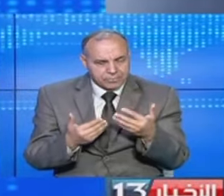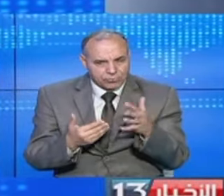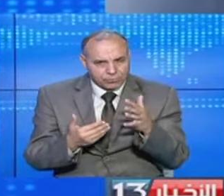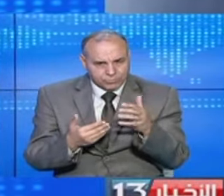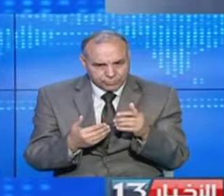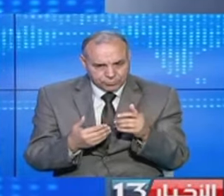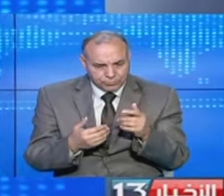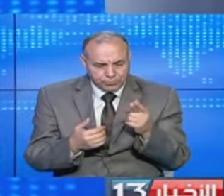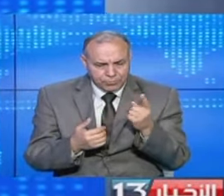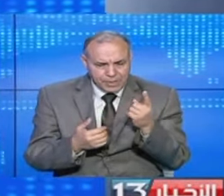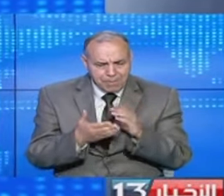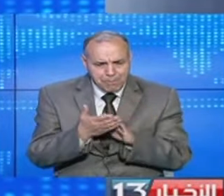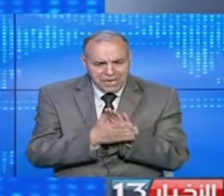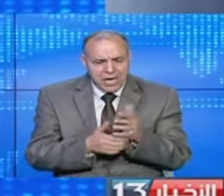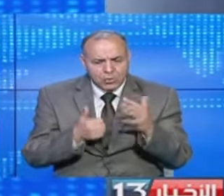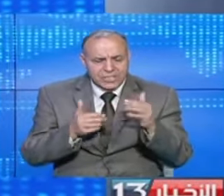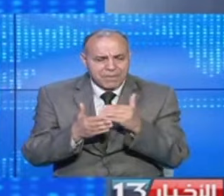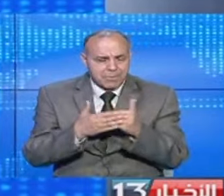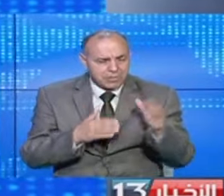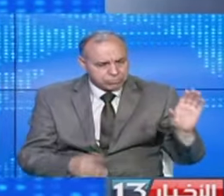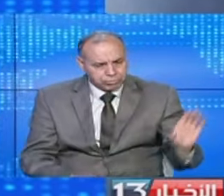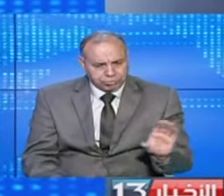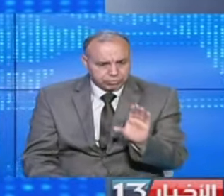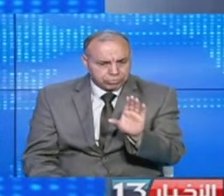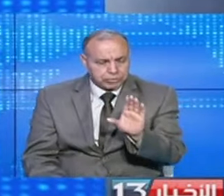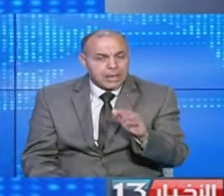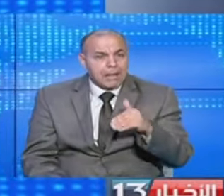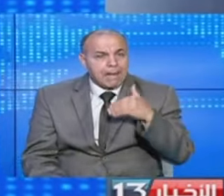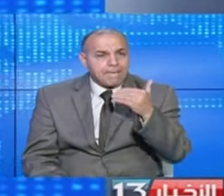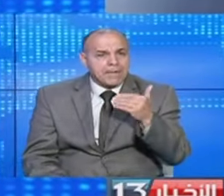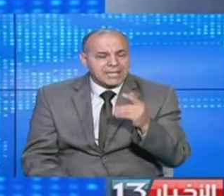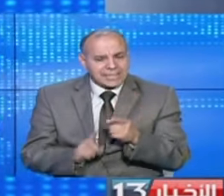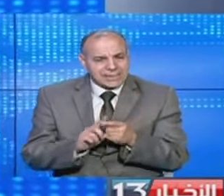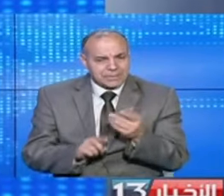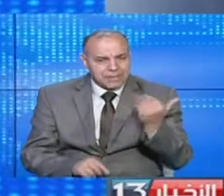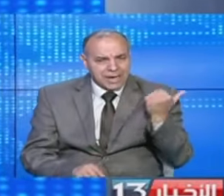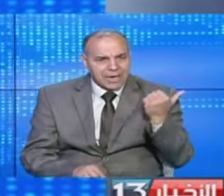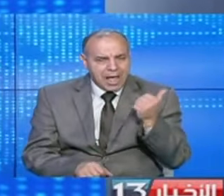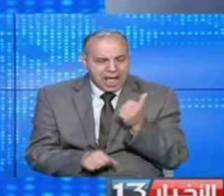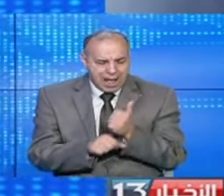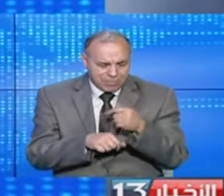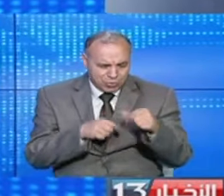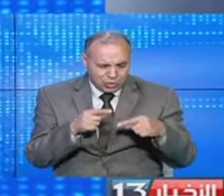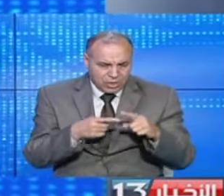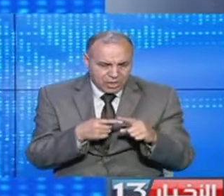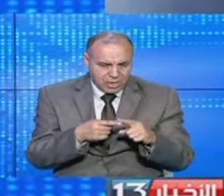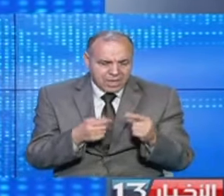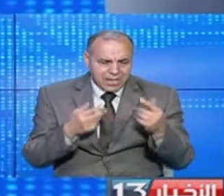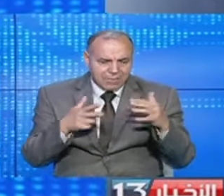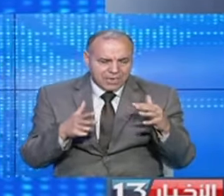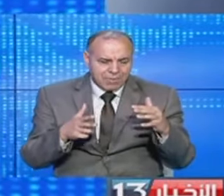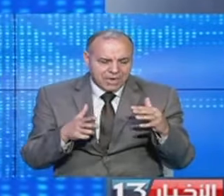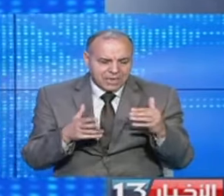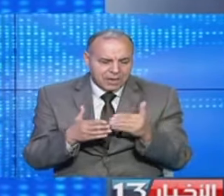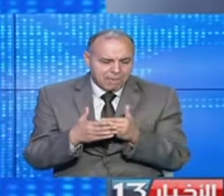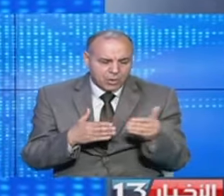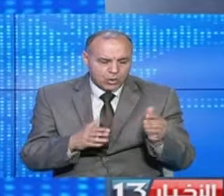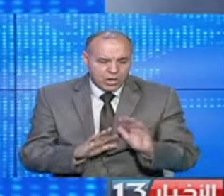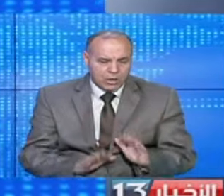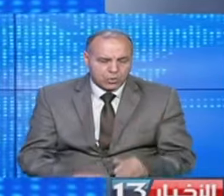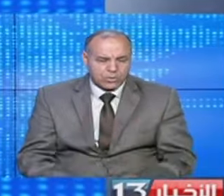حدود 1.6 مليون دينار بعد أن خصص لها في هذه الدورة 800 ألف